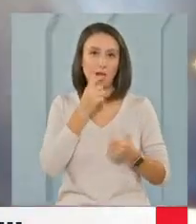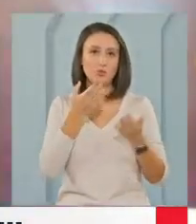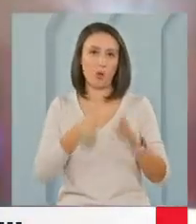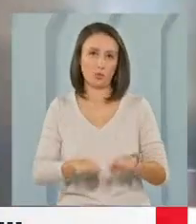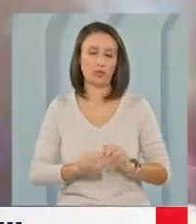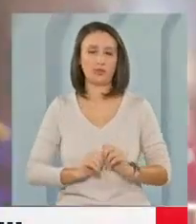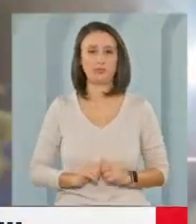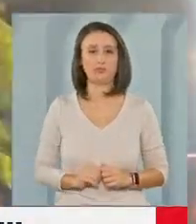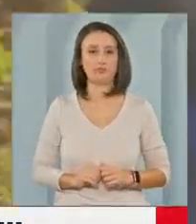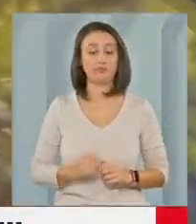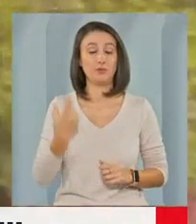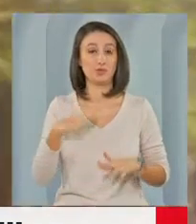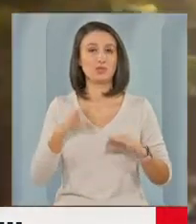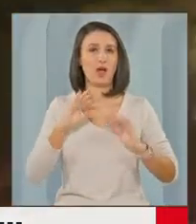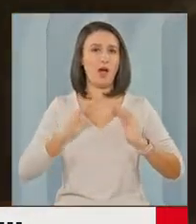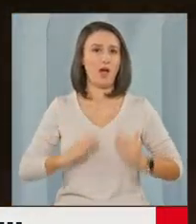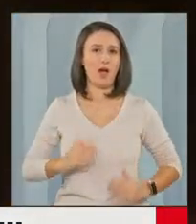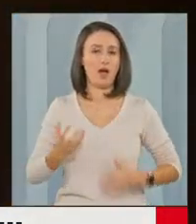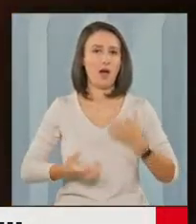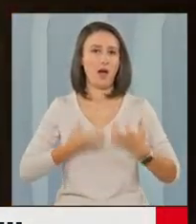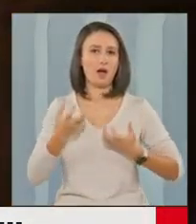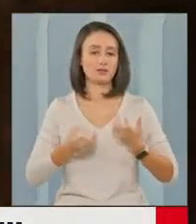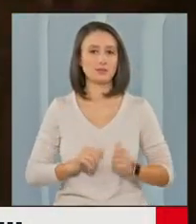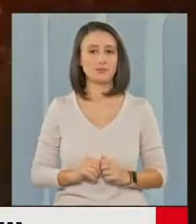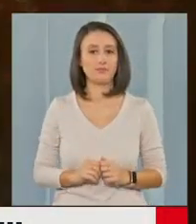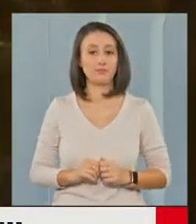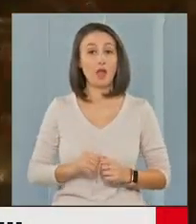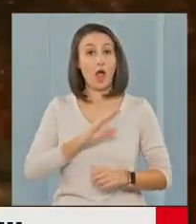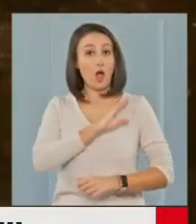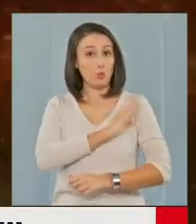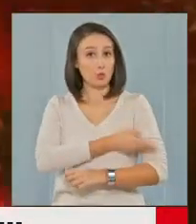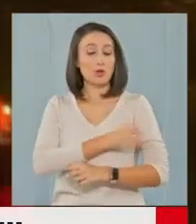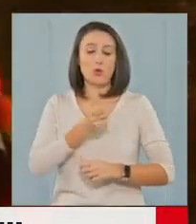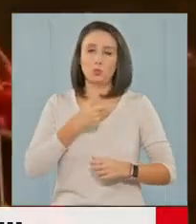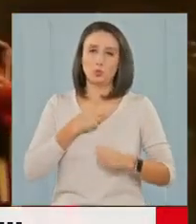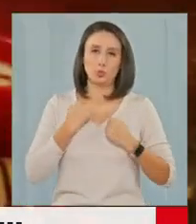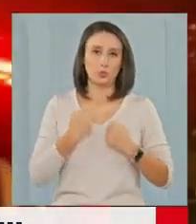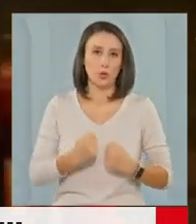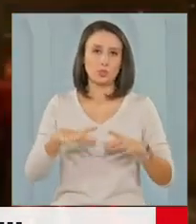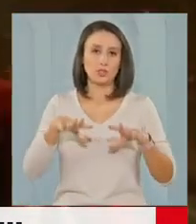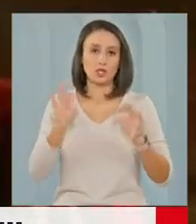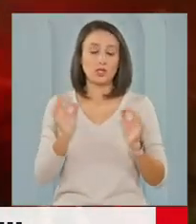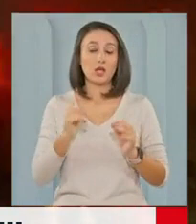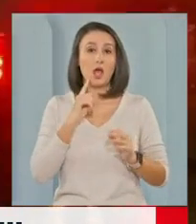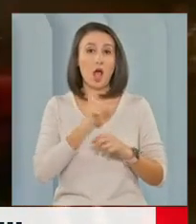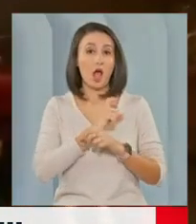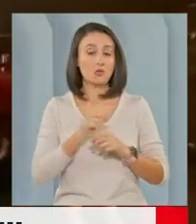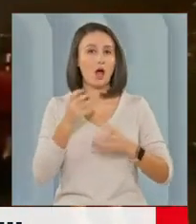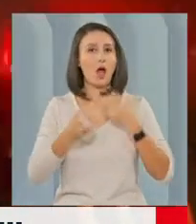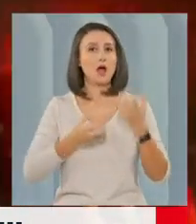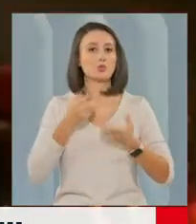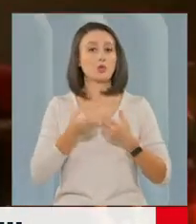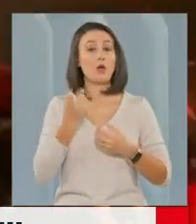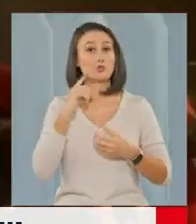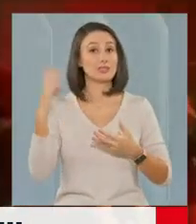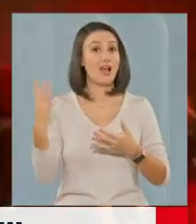bărbat. Acesta a fost găsit carbonizat în interiorul locuinței, iar autoritățile au reușit cu greu să-l identifice din cauza arsurilor. Au